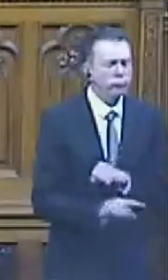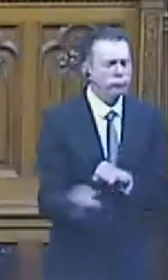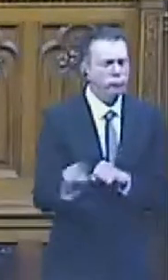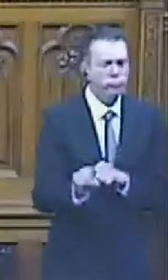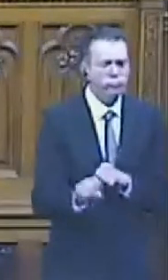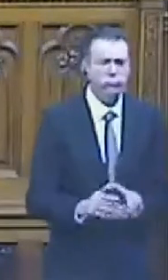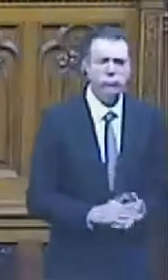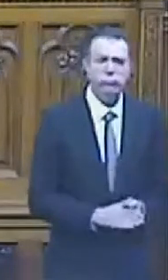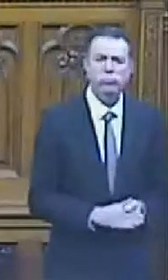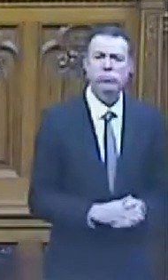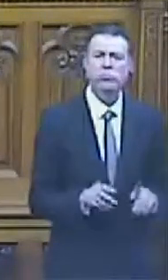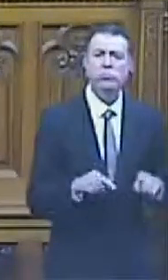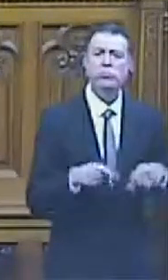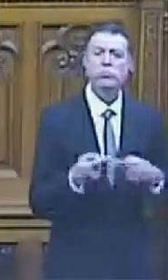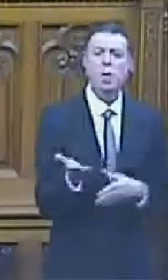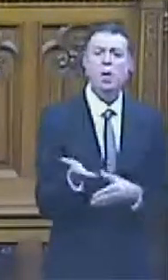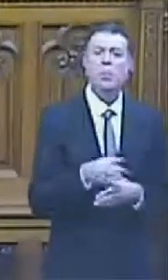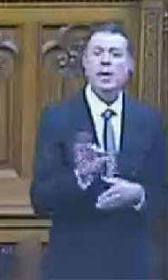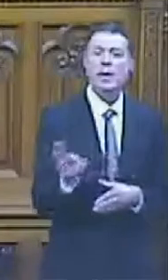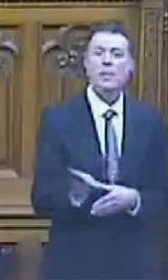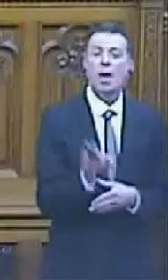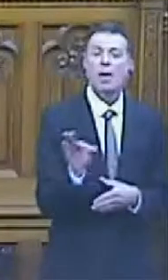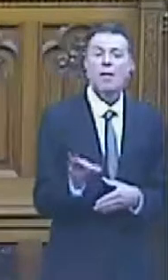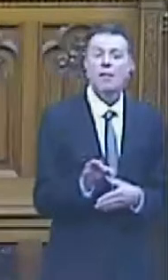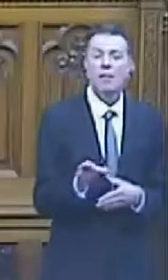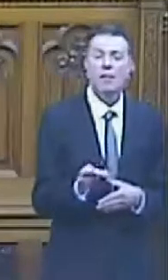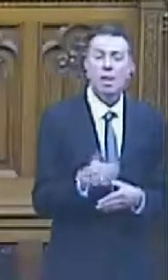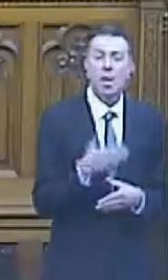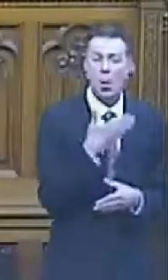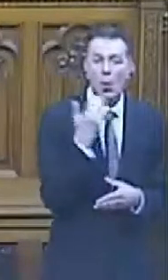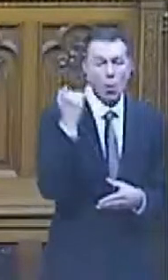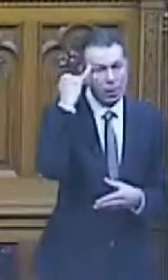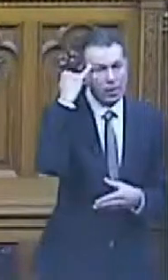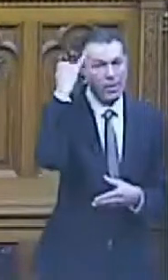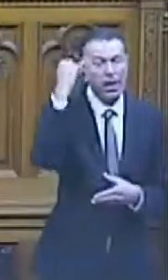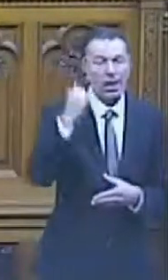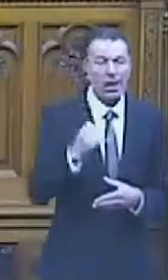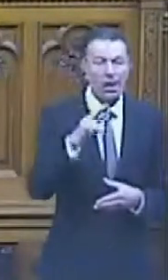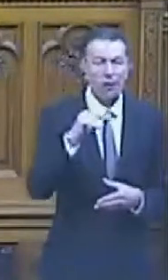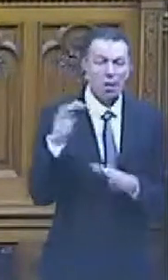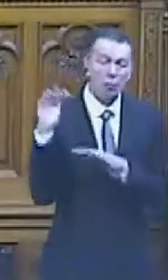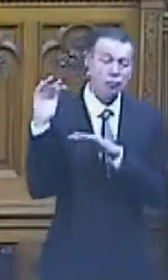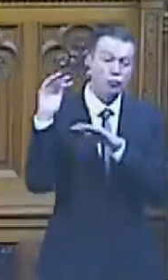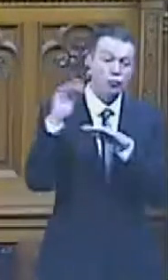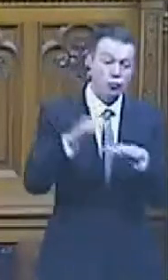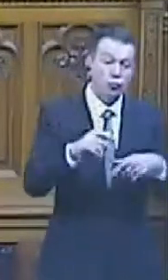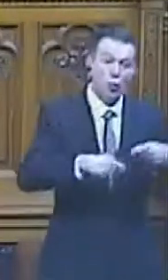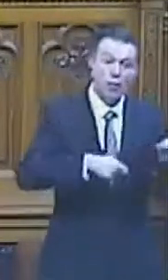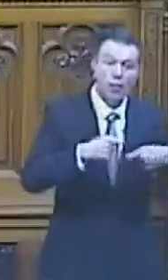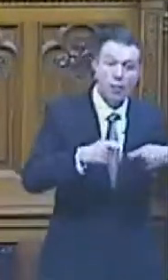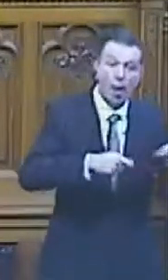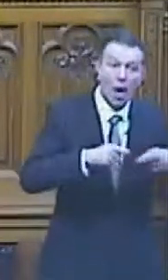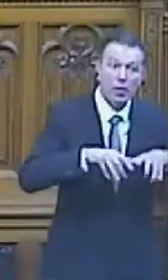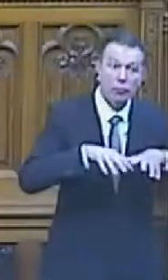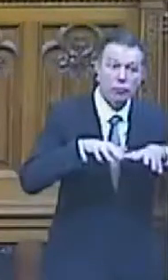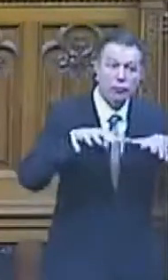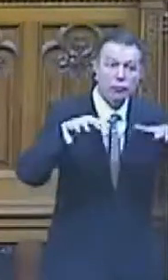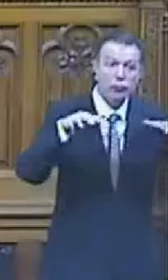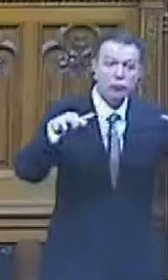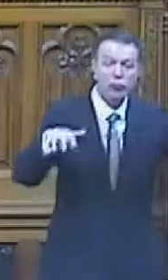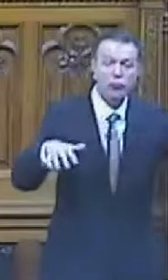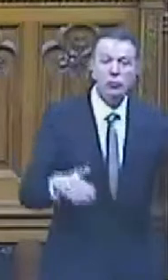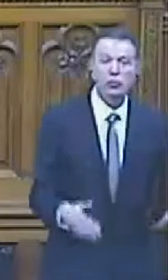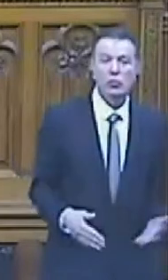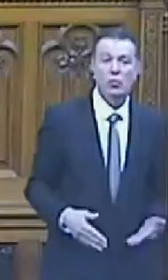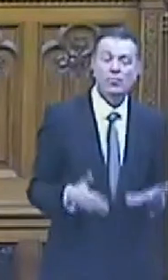würde, damit die Bettelmafia erst gar nicht auf die Idee kommt, Wien als Markt erschließen zu müssen und zu können.